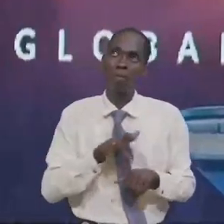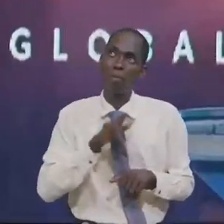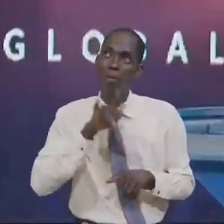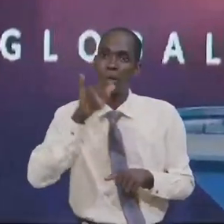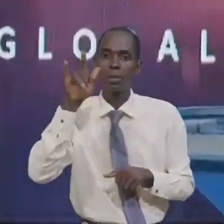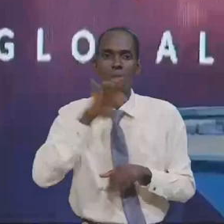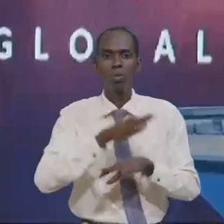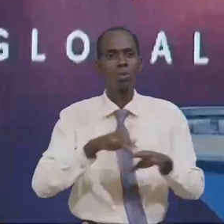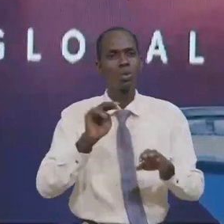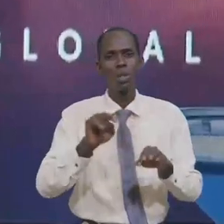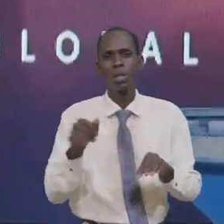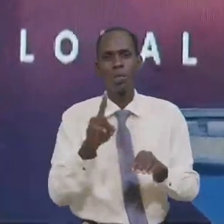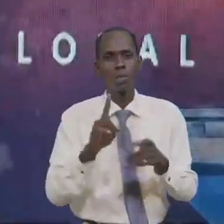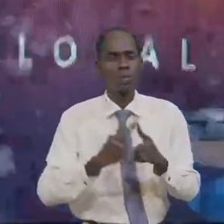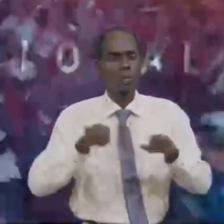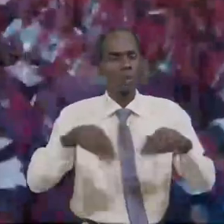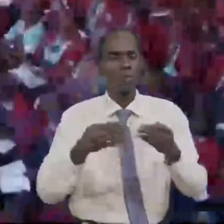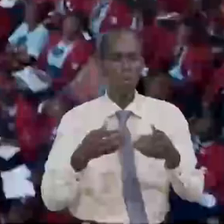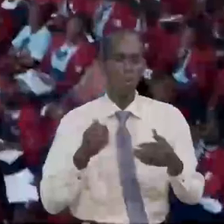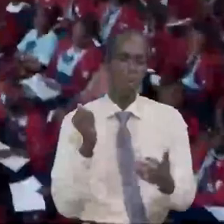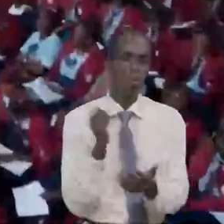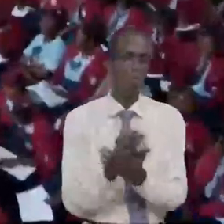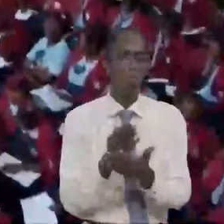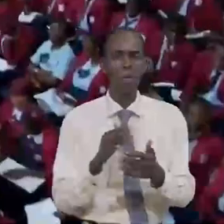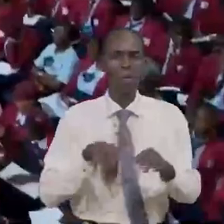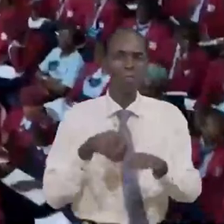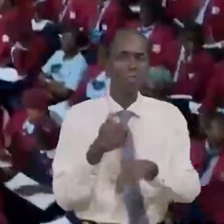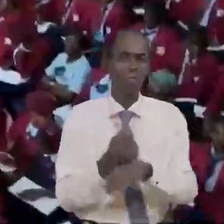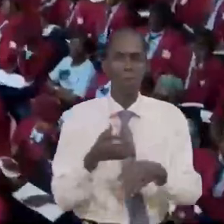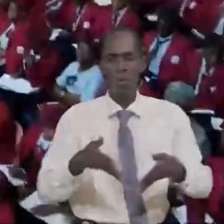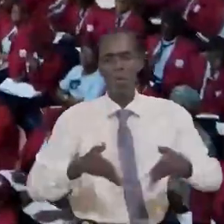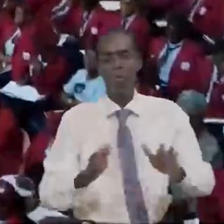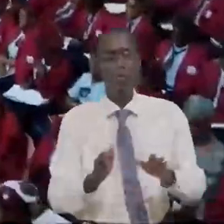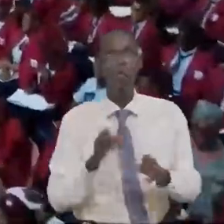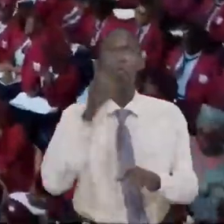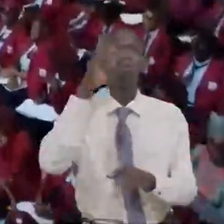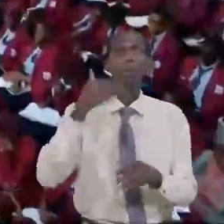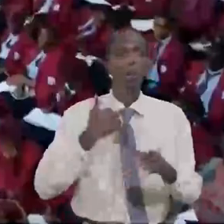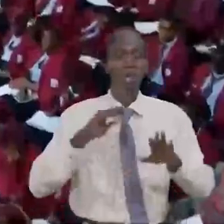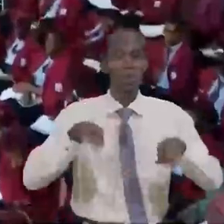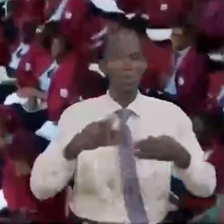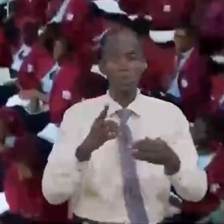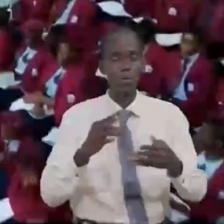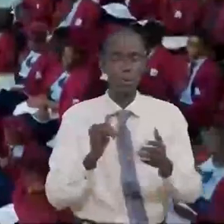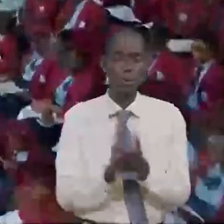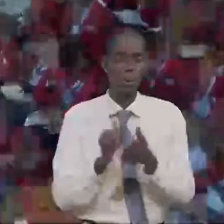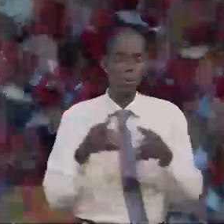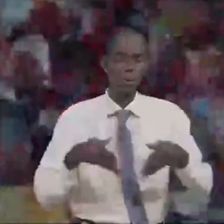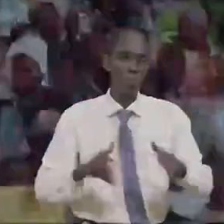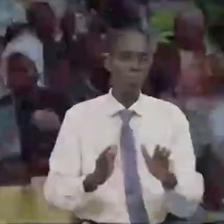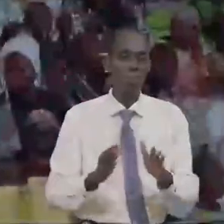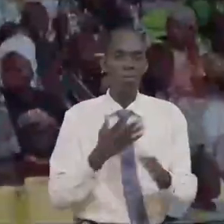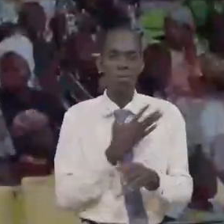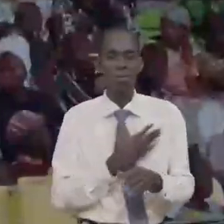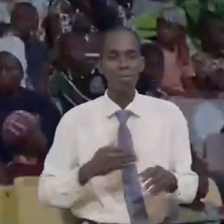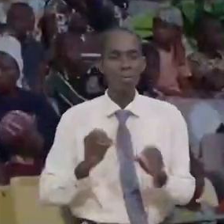quelqu'un pour te donner une chance Dieu t'a déjà donné la chance et quand Dieu dit oui personne